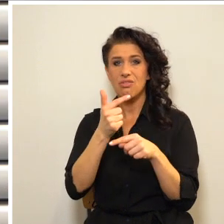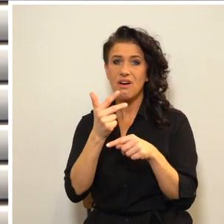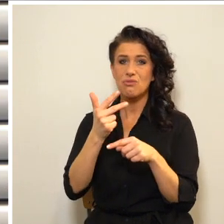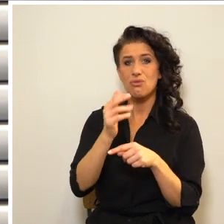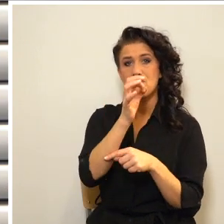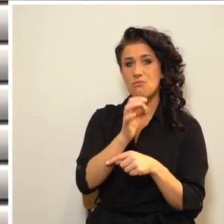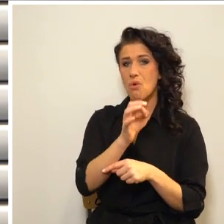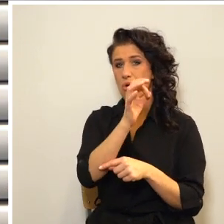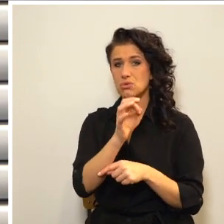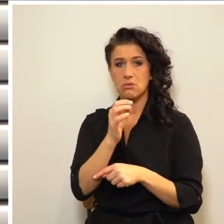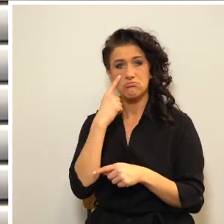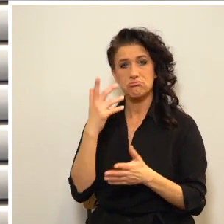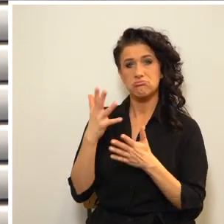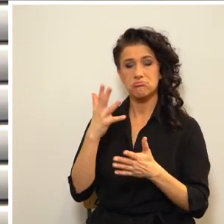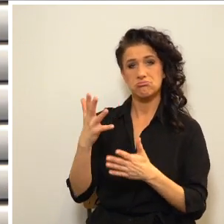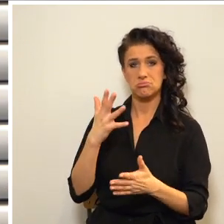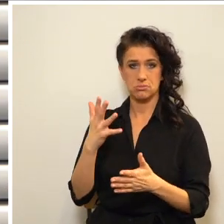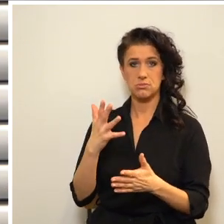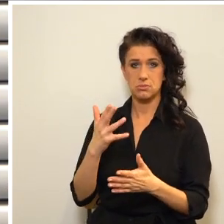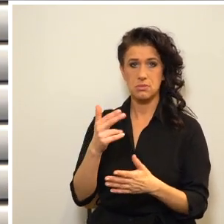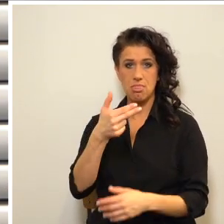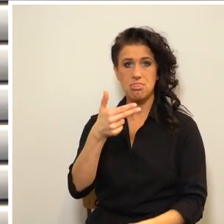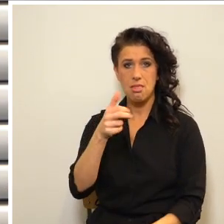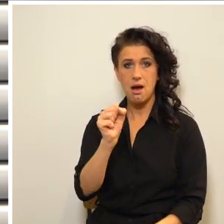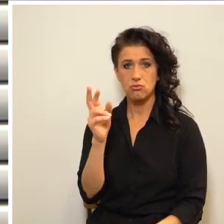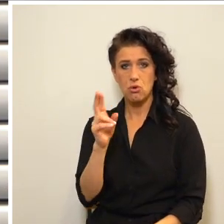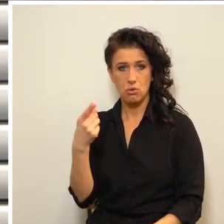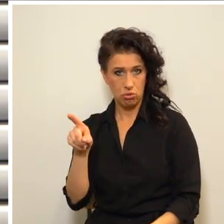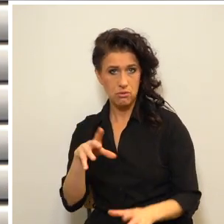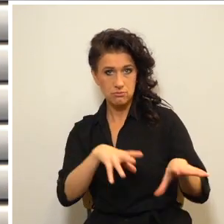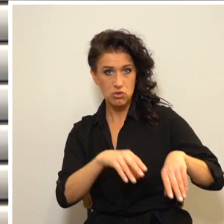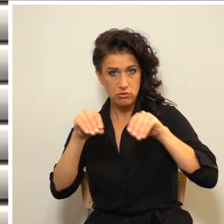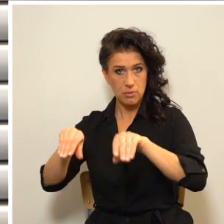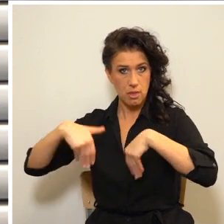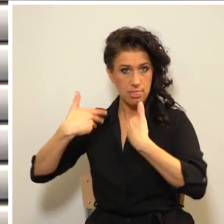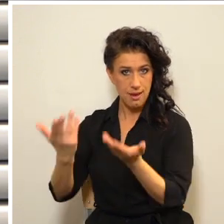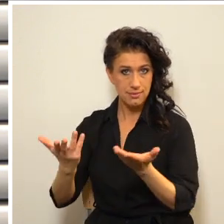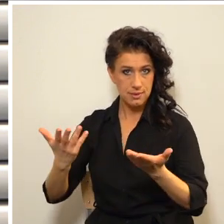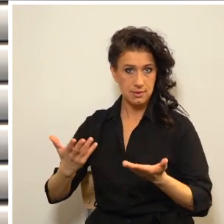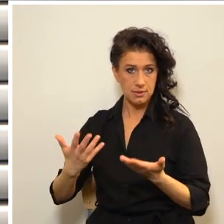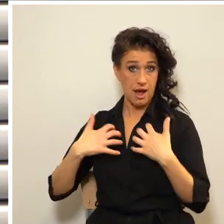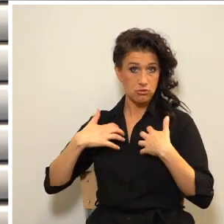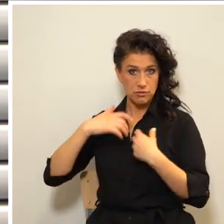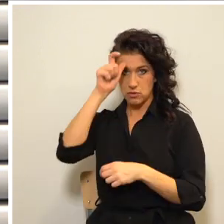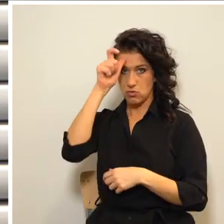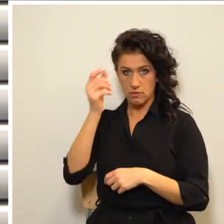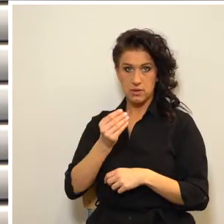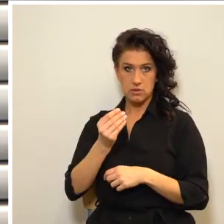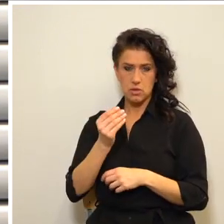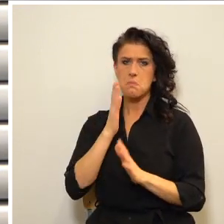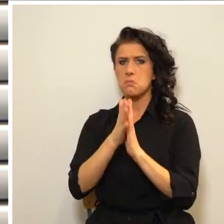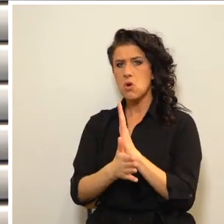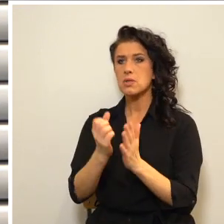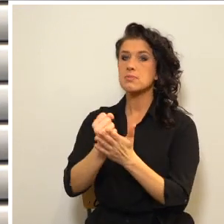trzy procent w ogóle przeszczepionych narządów Prościej jest przypadkach w pediatrii